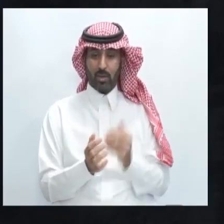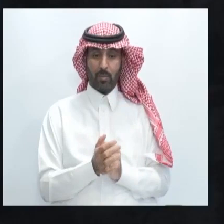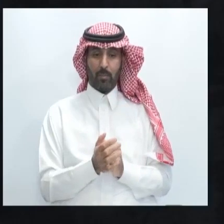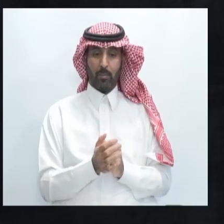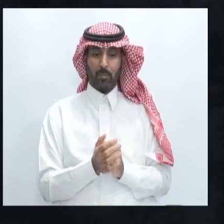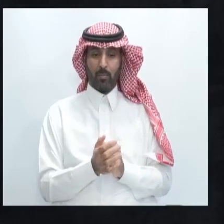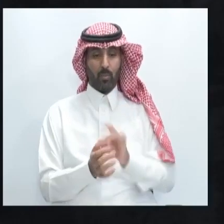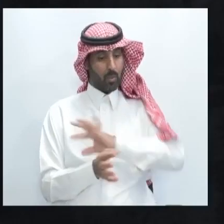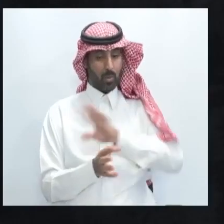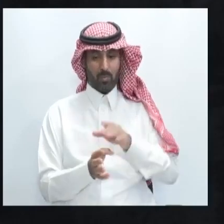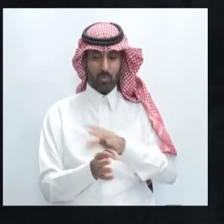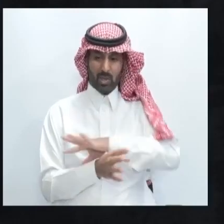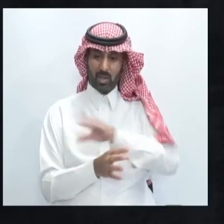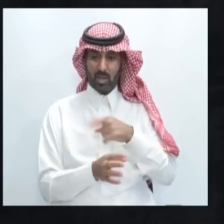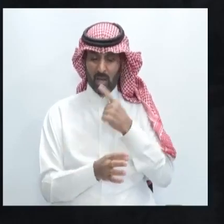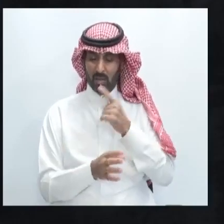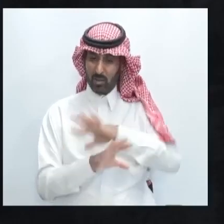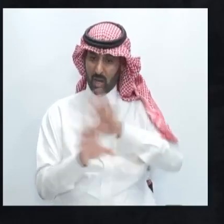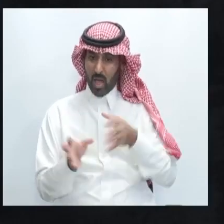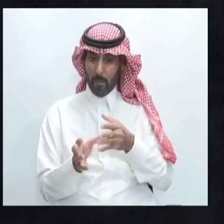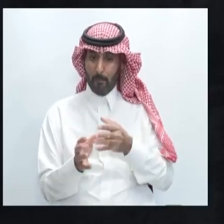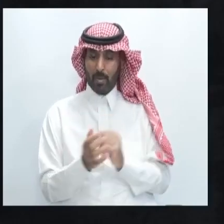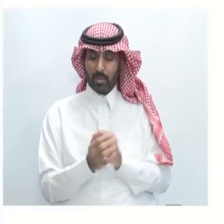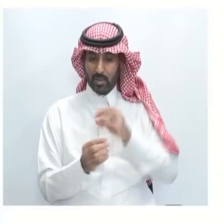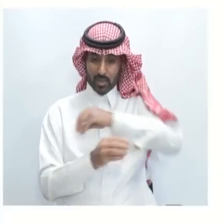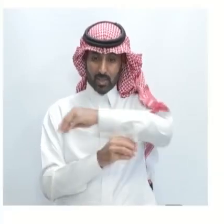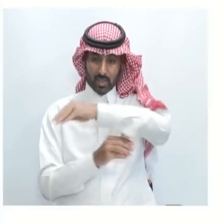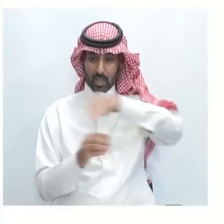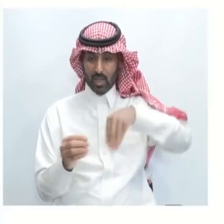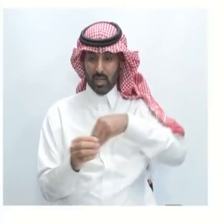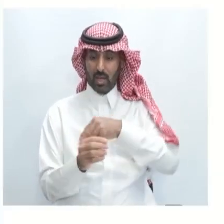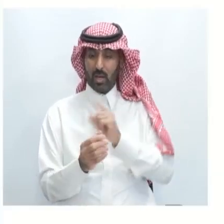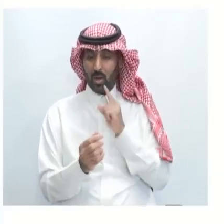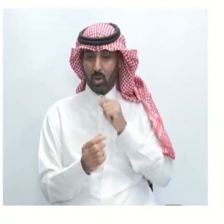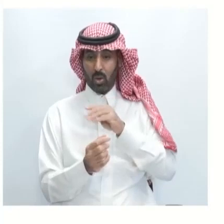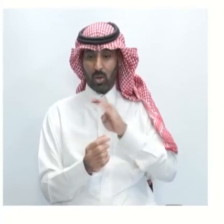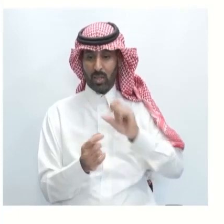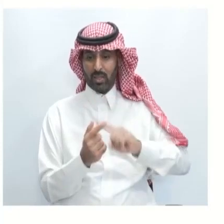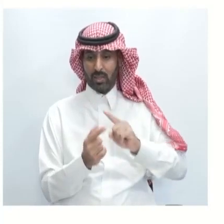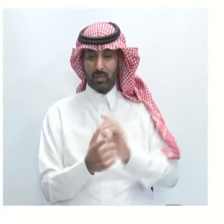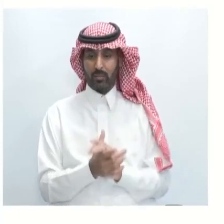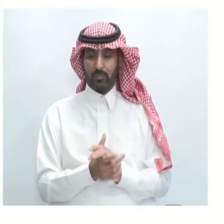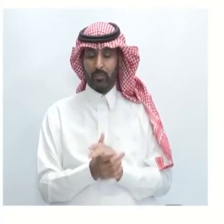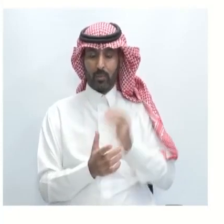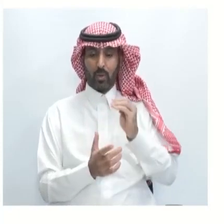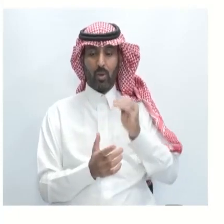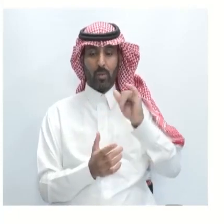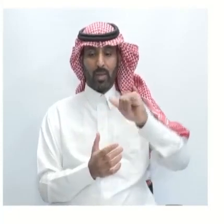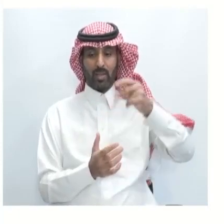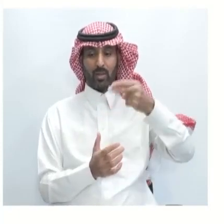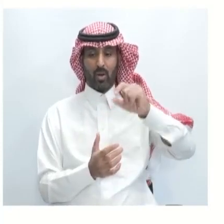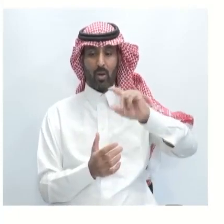ليس بعام لفظ عام اذا السور هو هي الالفاظ كل او جميع او غيرها طيب